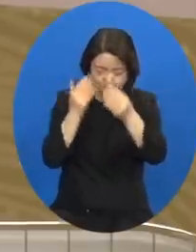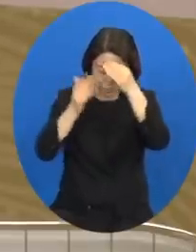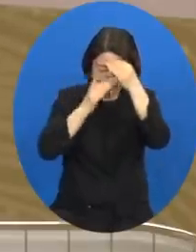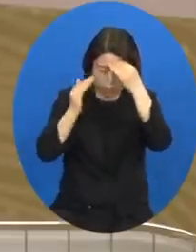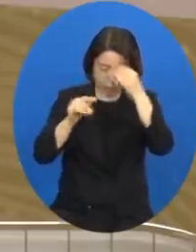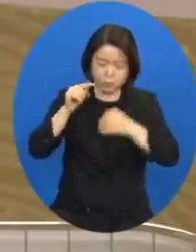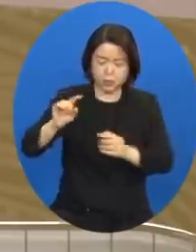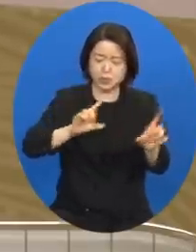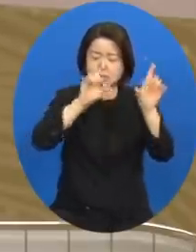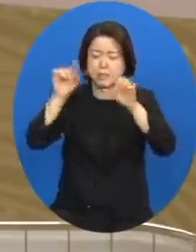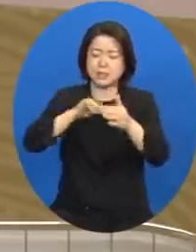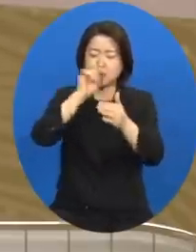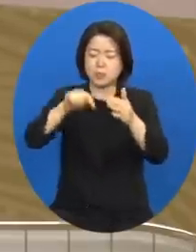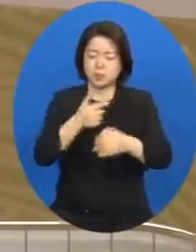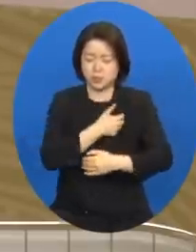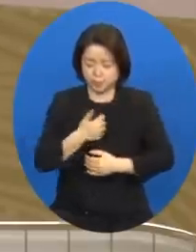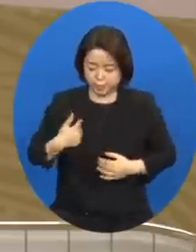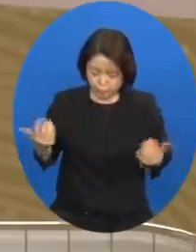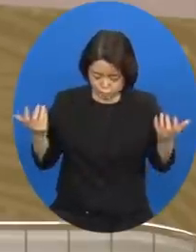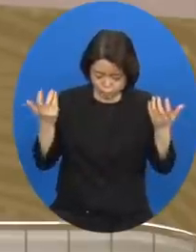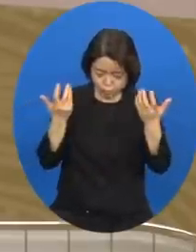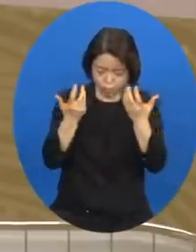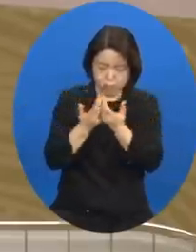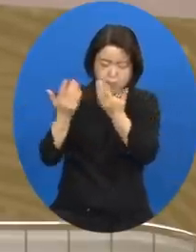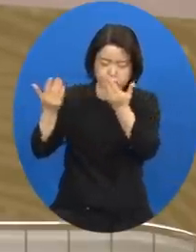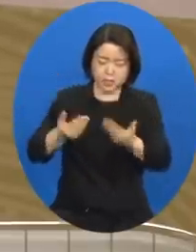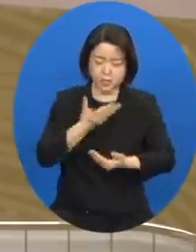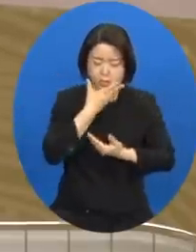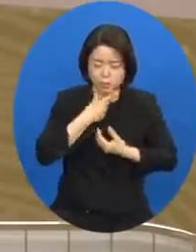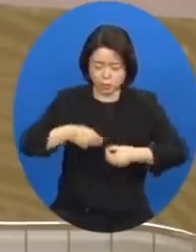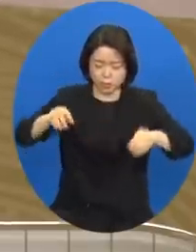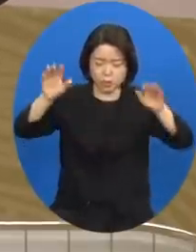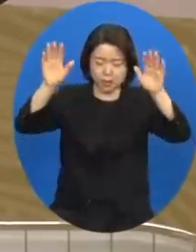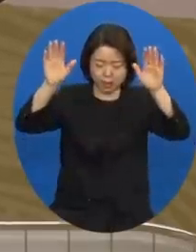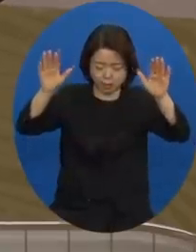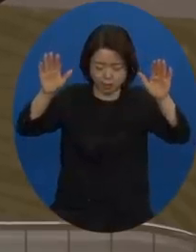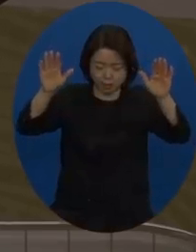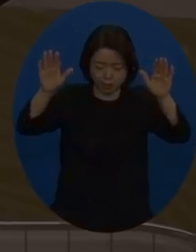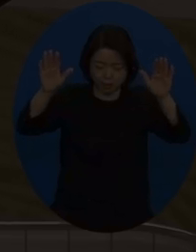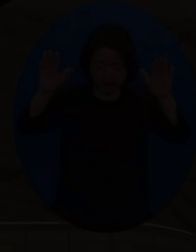속에 충만하시기를 축원하옵나이다. 아멘.